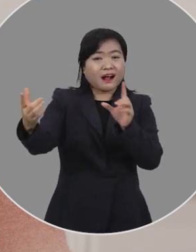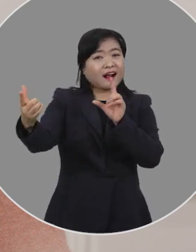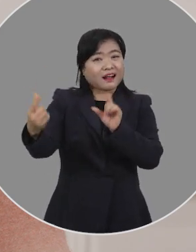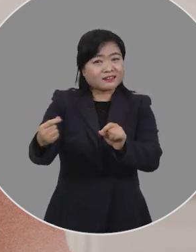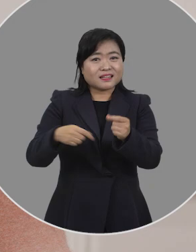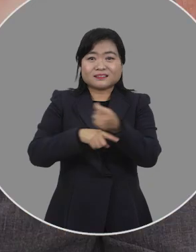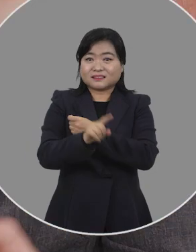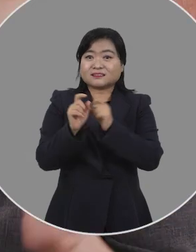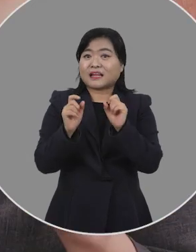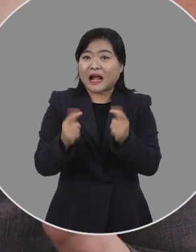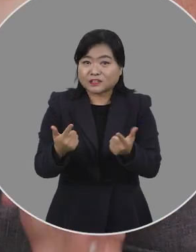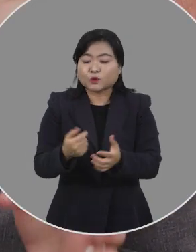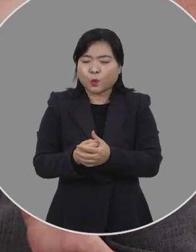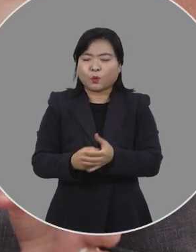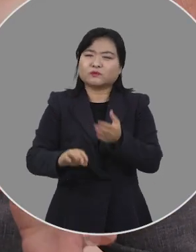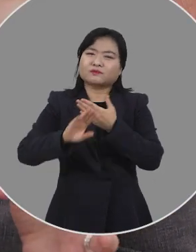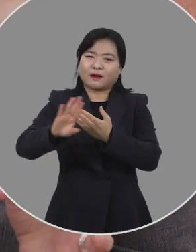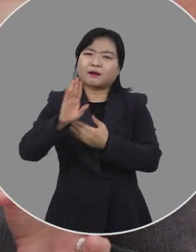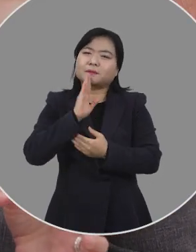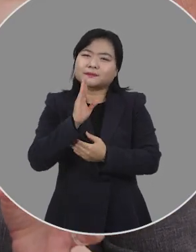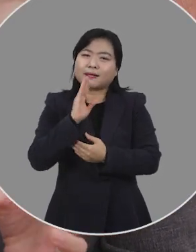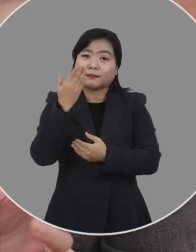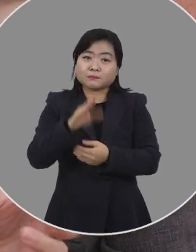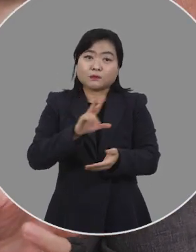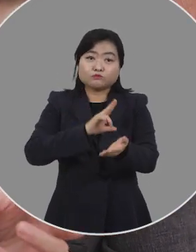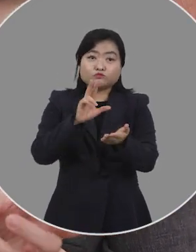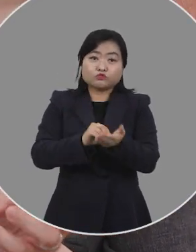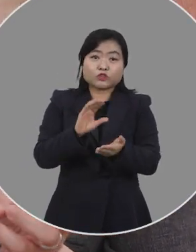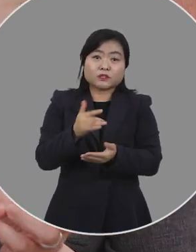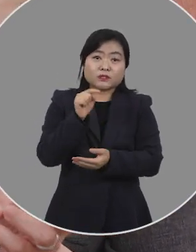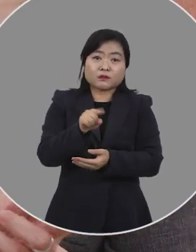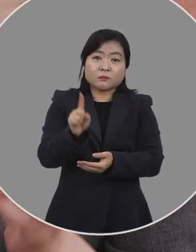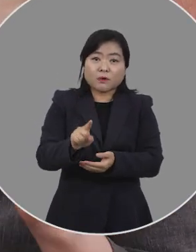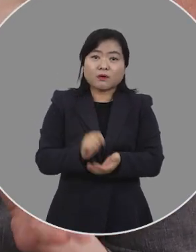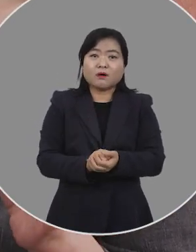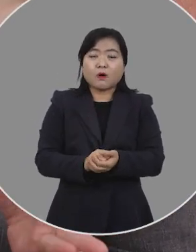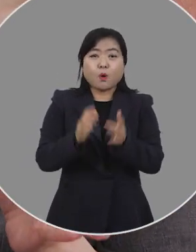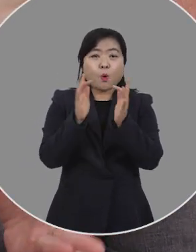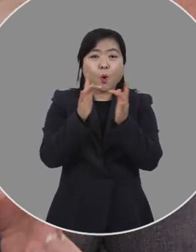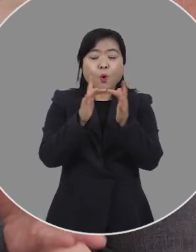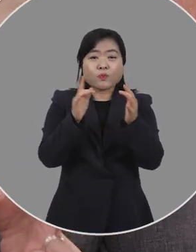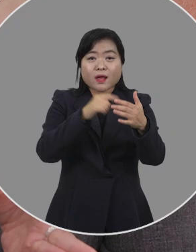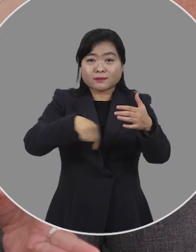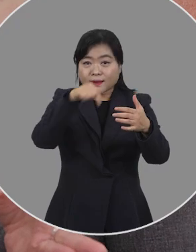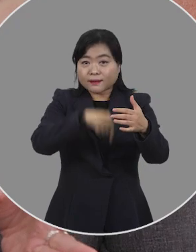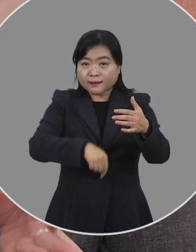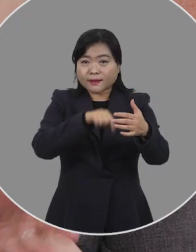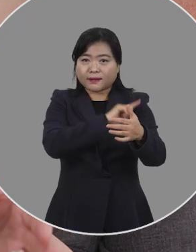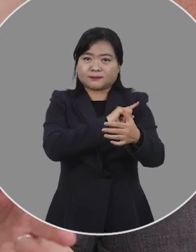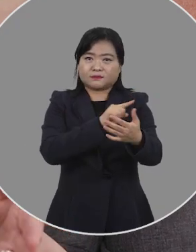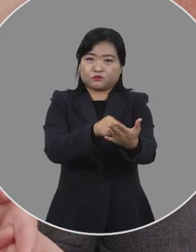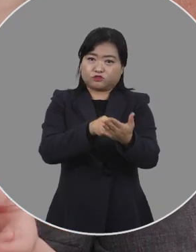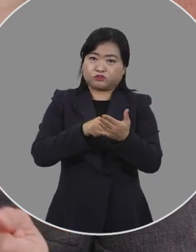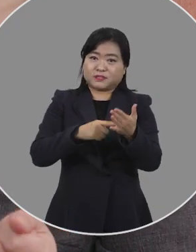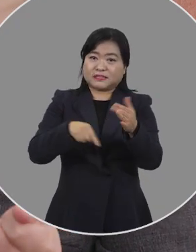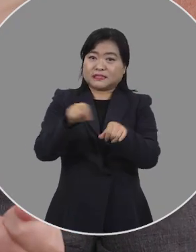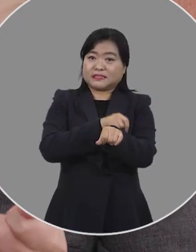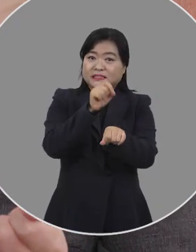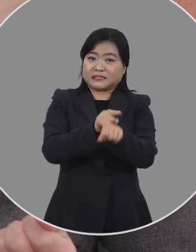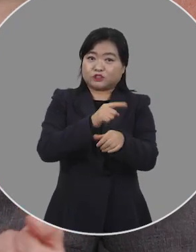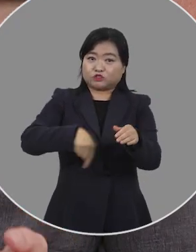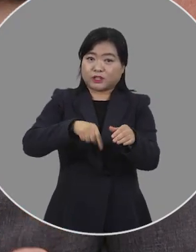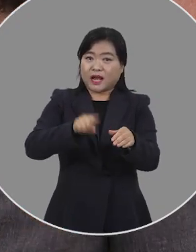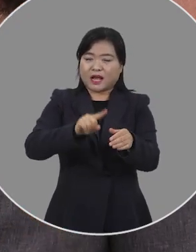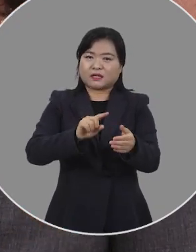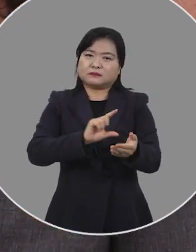거는 아니고요. 그러니까 문제가 되는 거는 바로 그런 지점인 것 같습니다. 사실 우리가 온라인 커뮤니케이션의 가장 두드러진 속성 중에 하나가